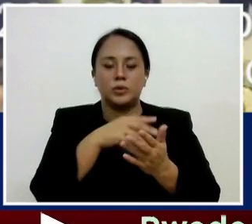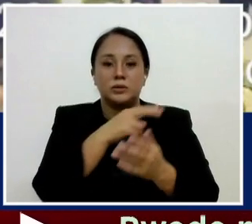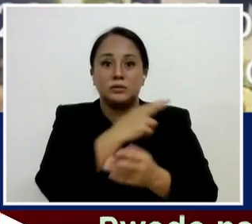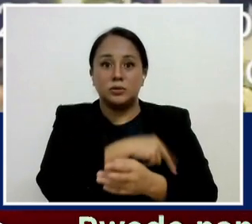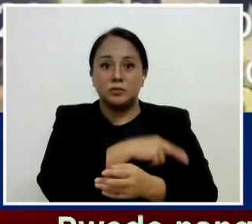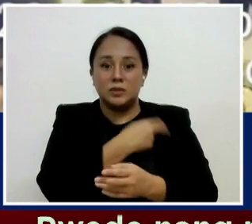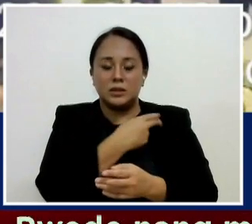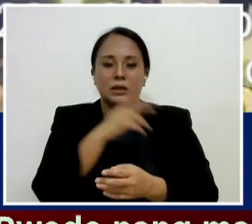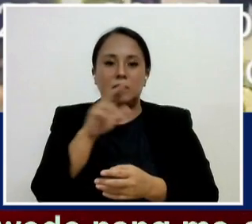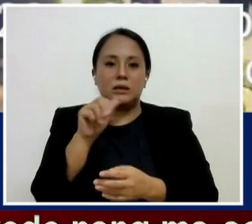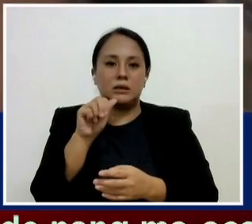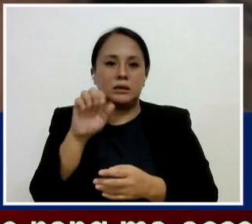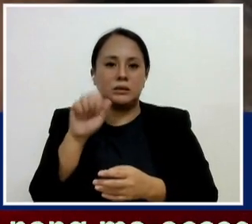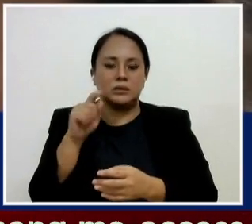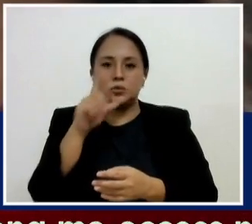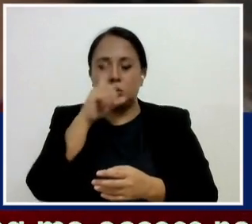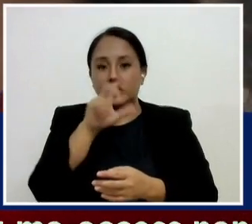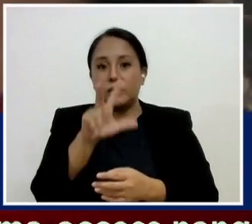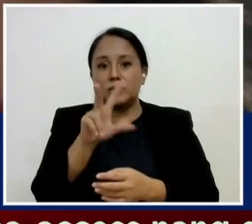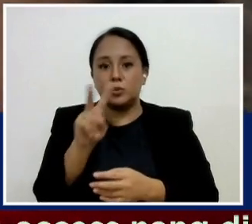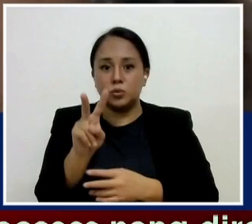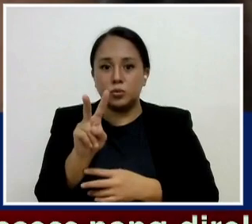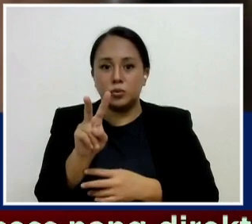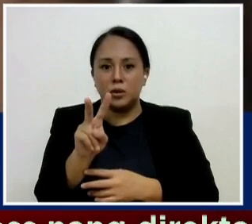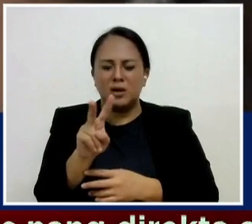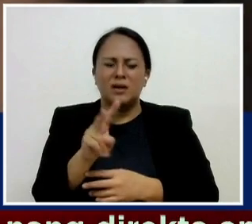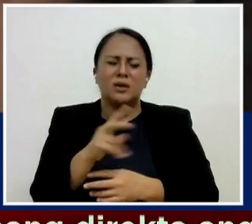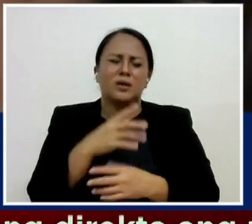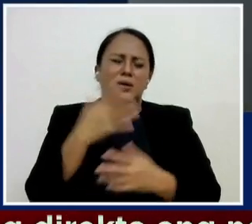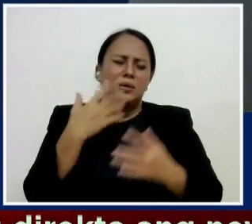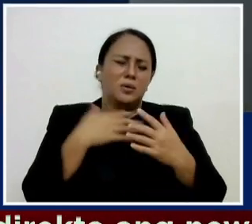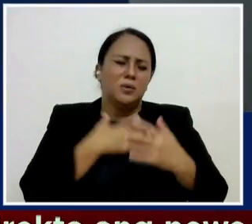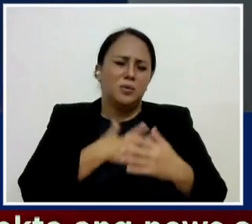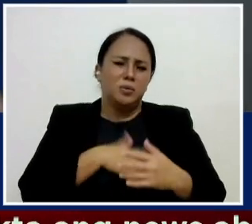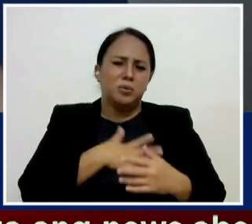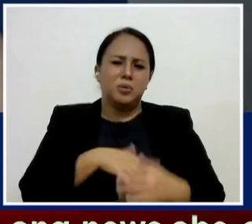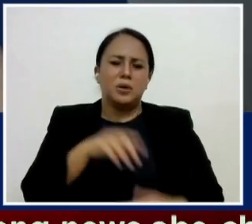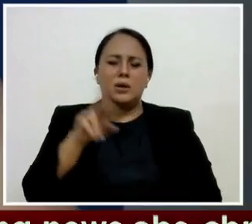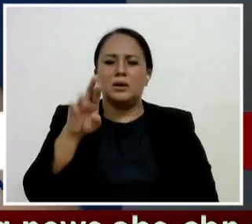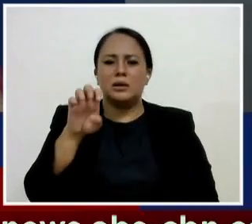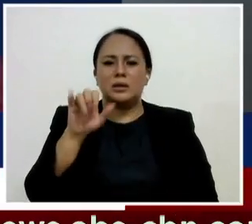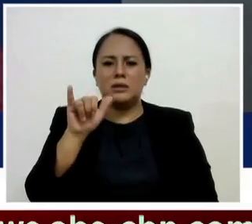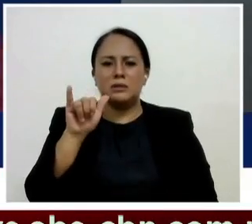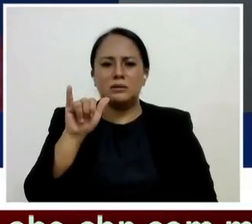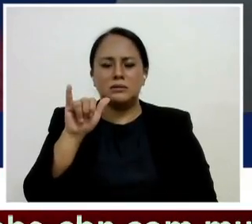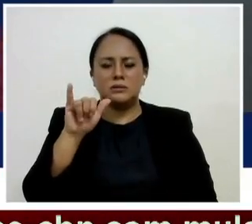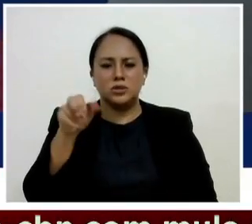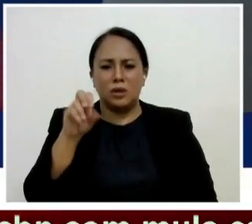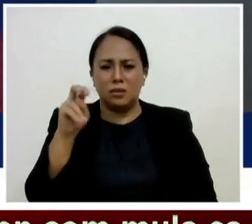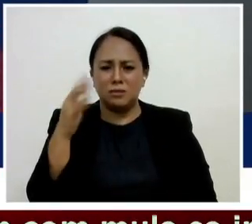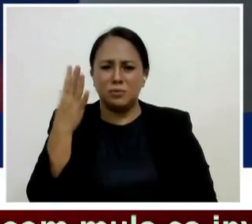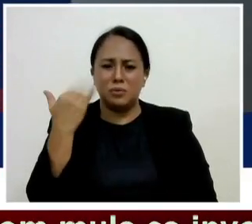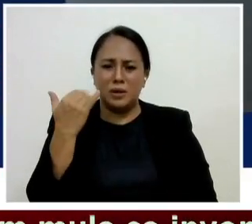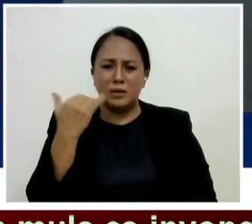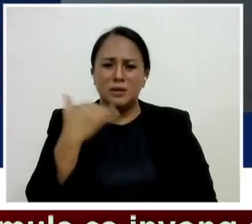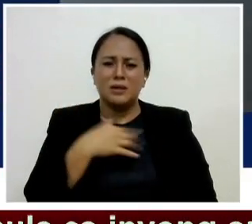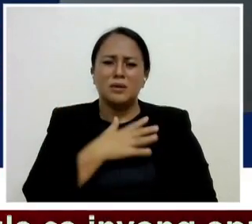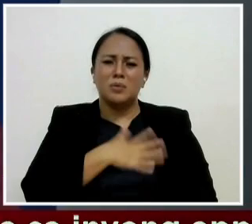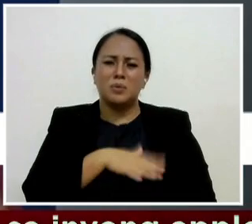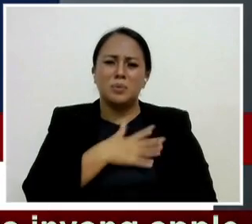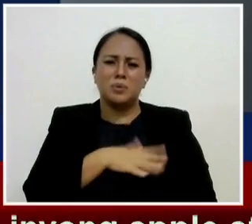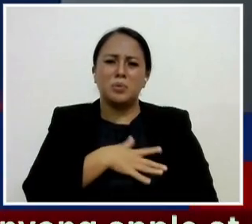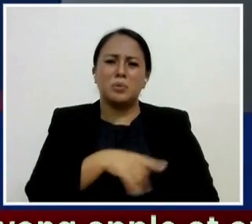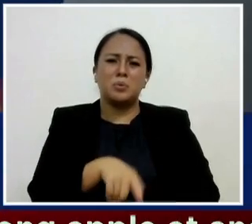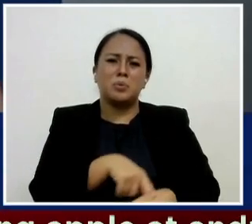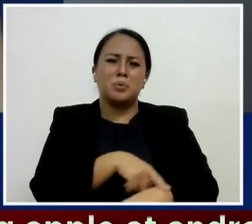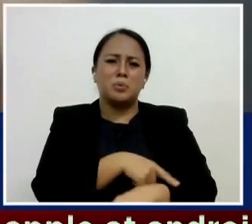Ramos, 32-anyos. Labis ang hinagpis ng partner ni Rayjan. Masakit kasi ang tagal na namin, late pa